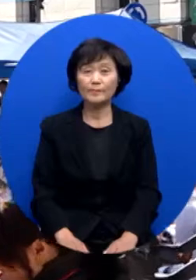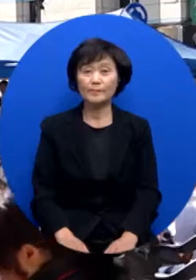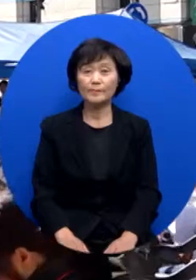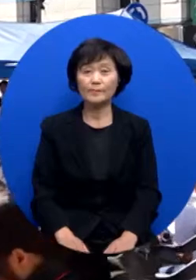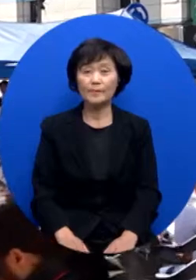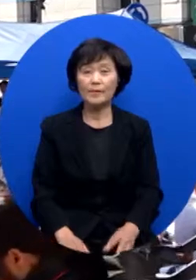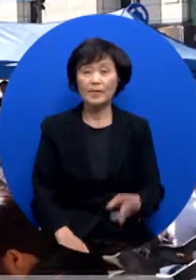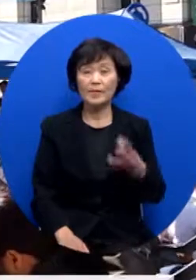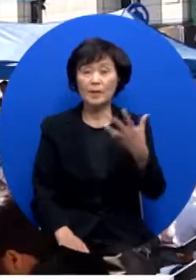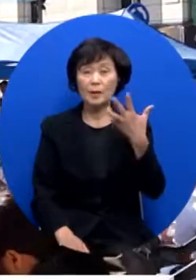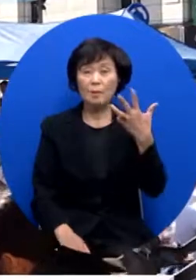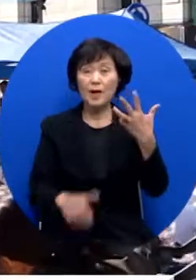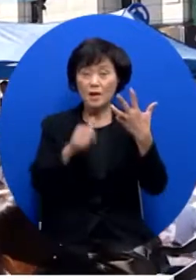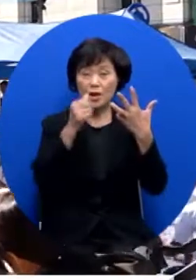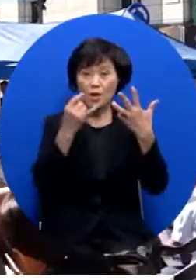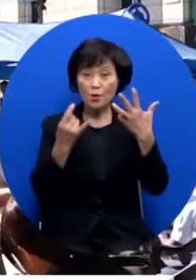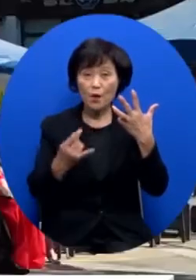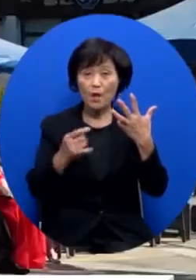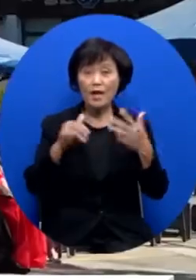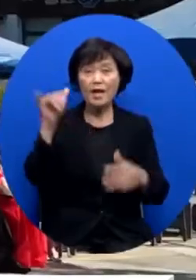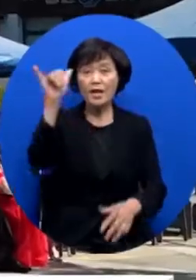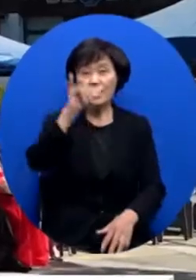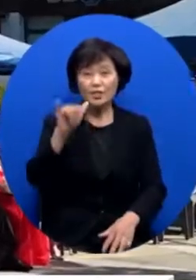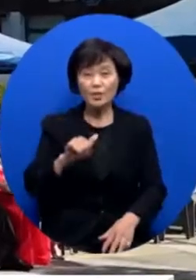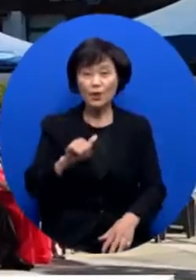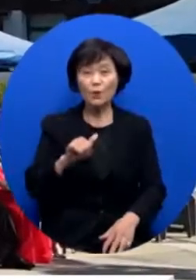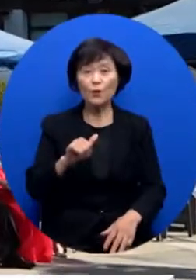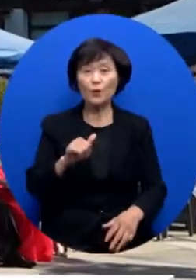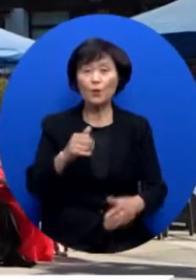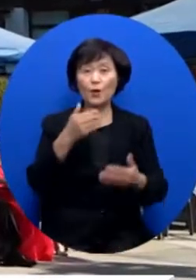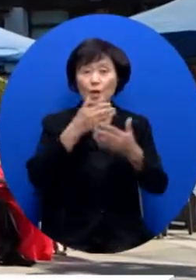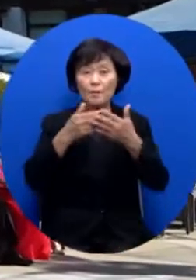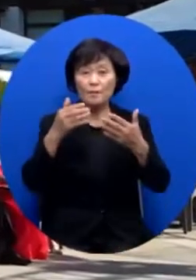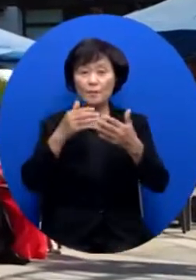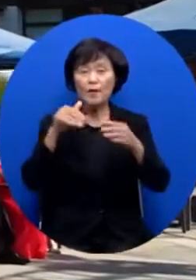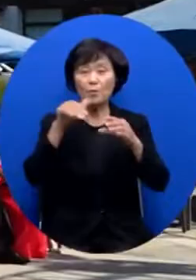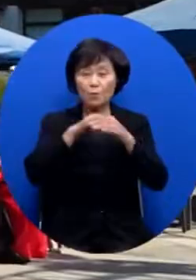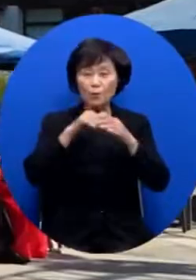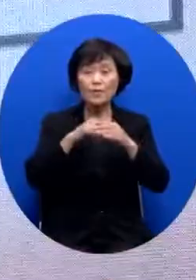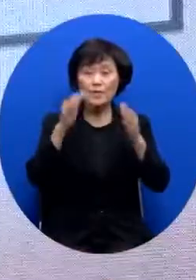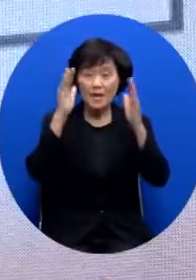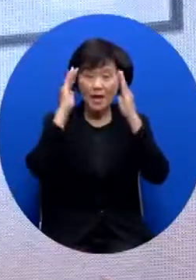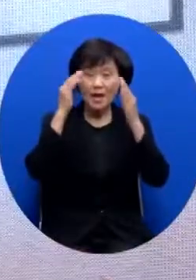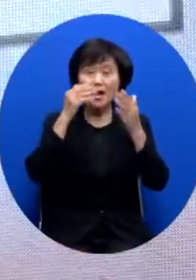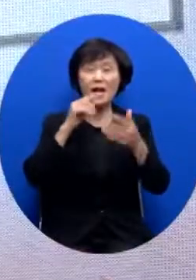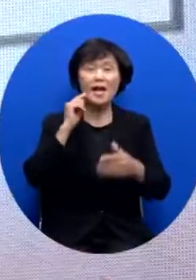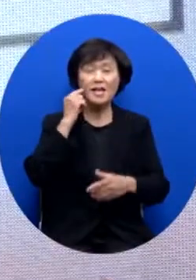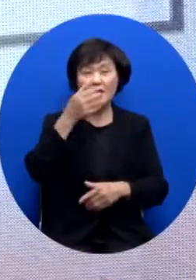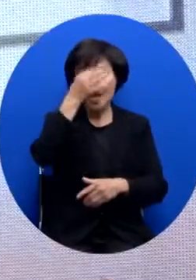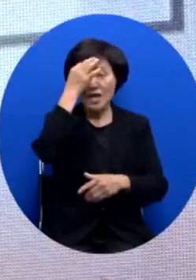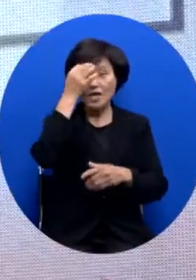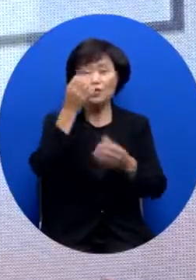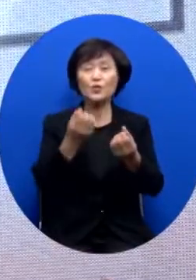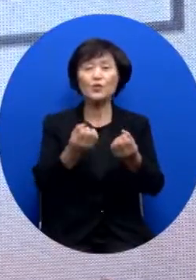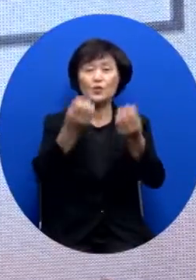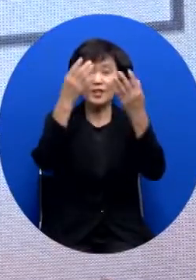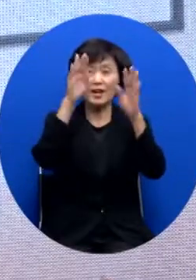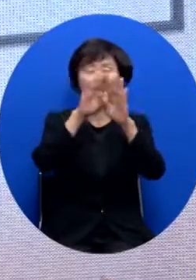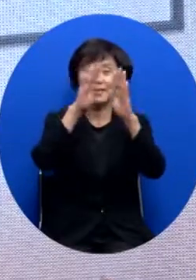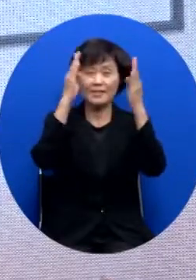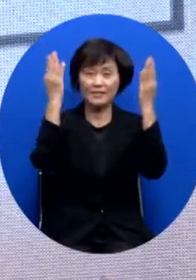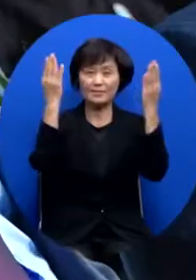제8회 전국 이태선 윤춘병 문항예술제가 열렸습니다 대회에 앞서 이태선 윤춘병